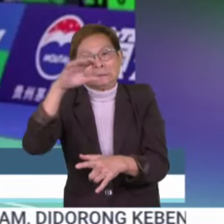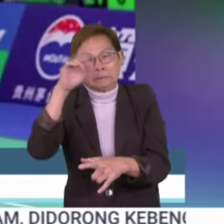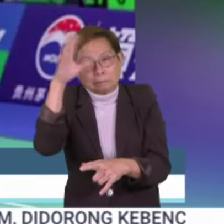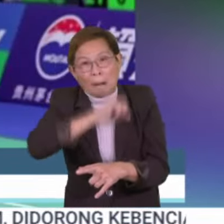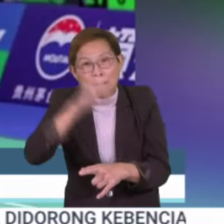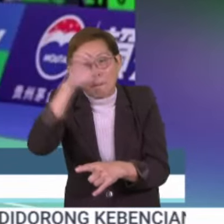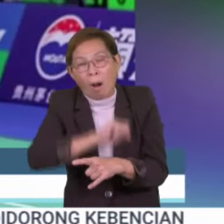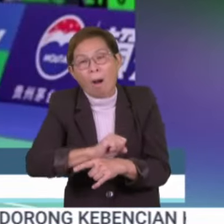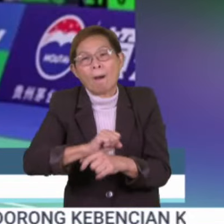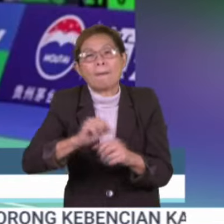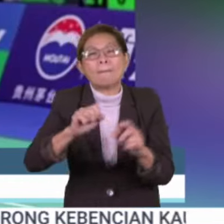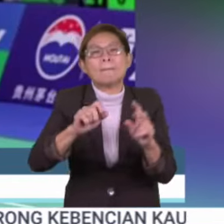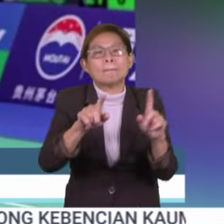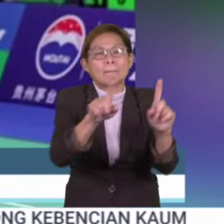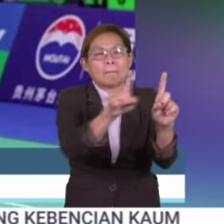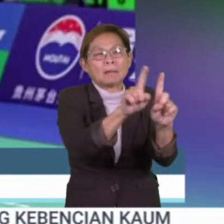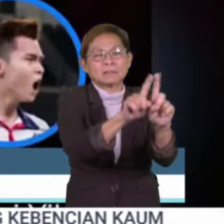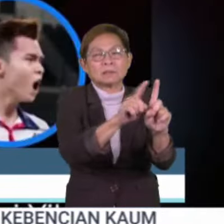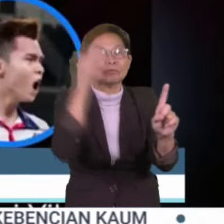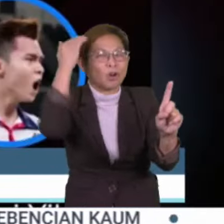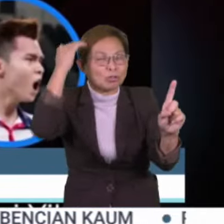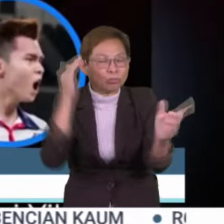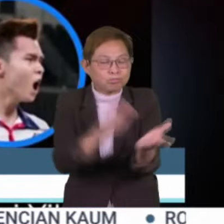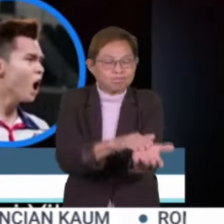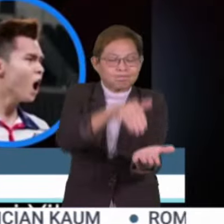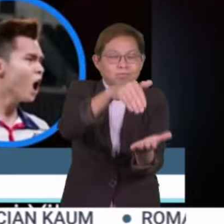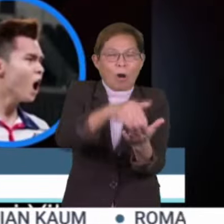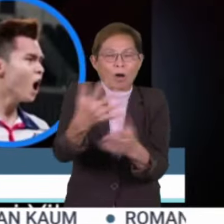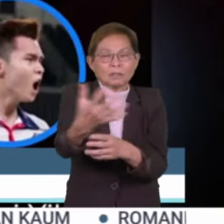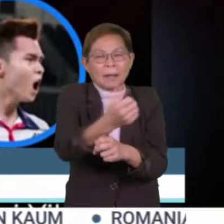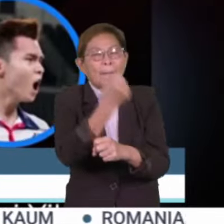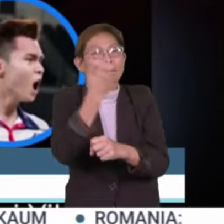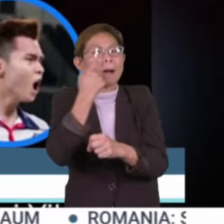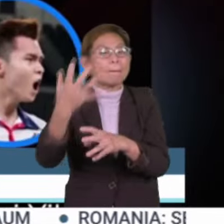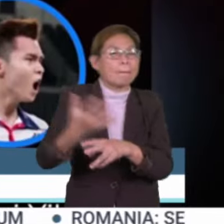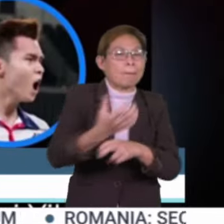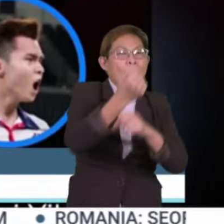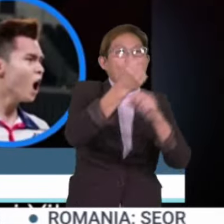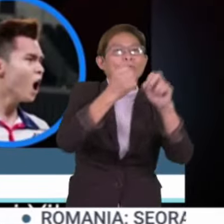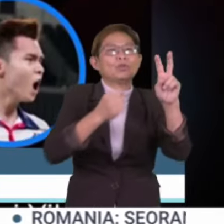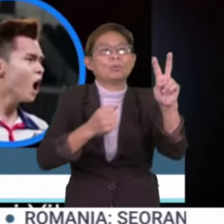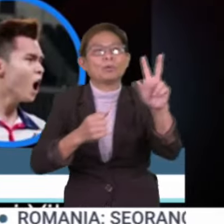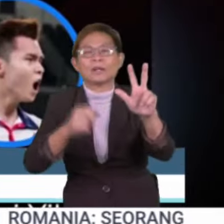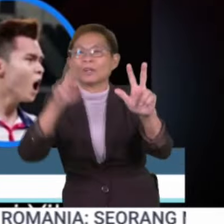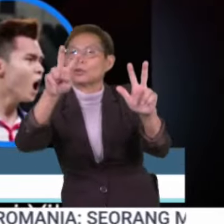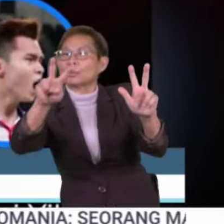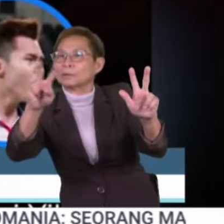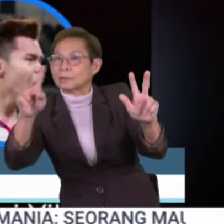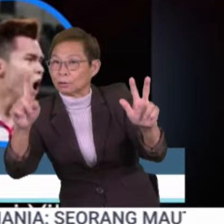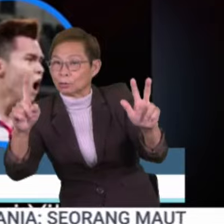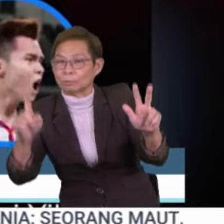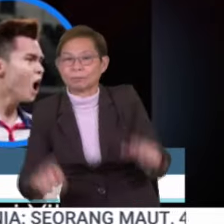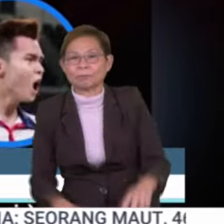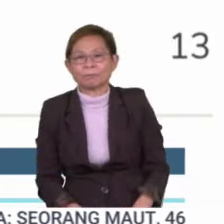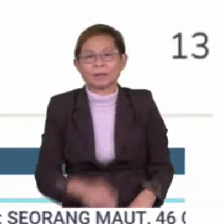asal pas itu membolehkan pasangan Korea bangkit mata seterusnya menang 23 21